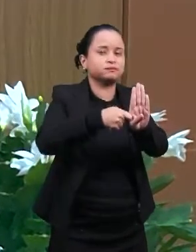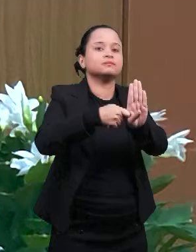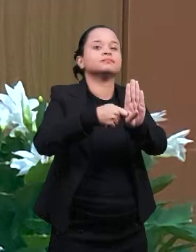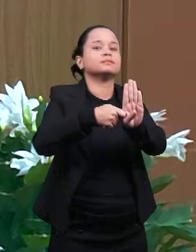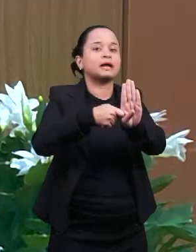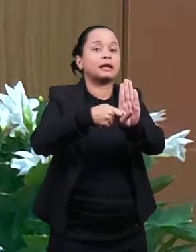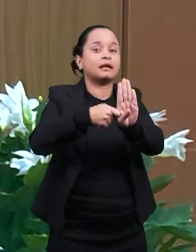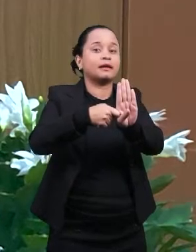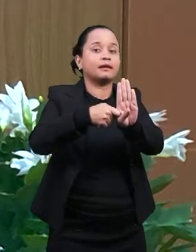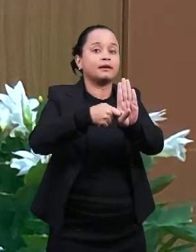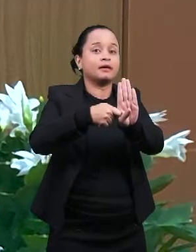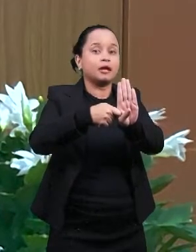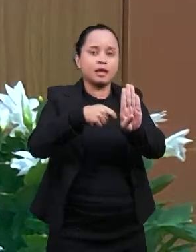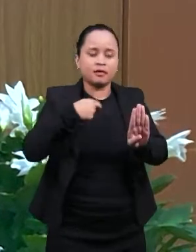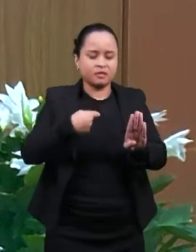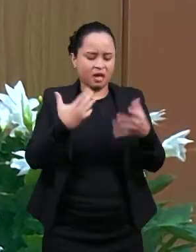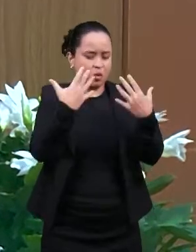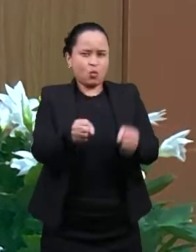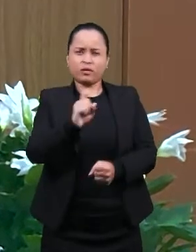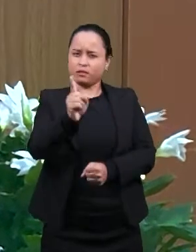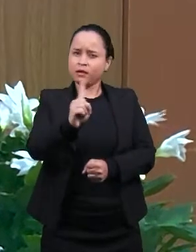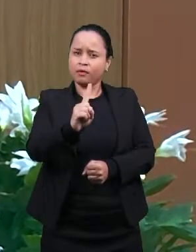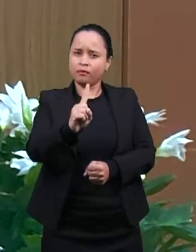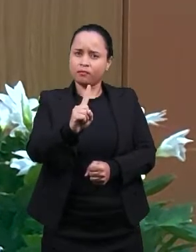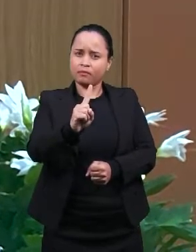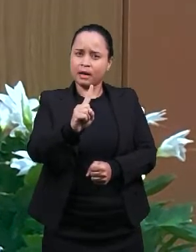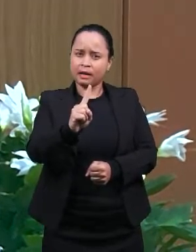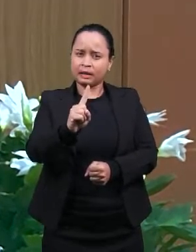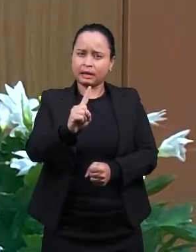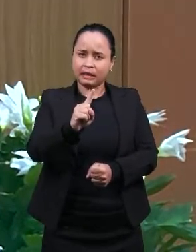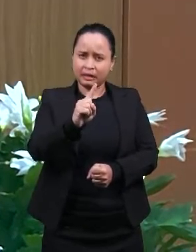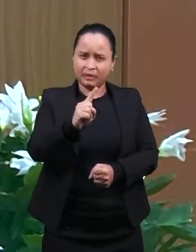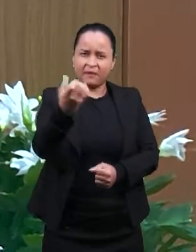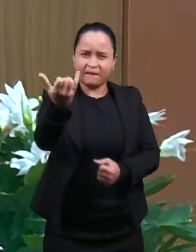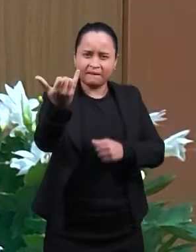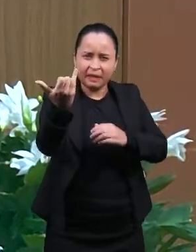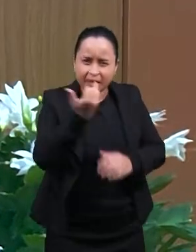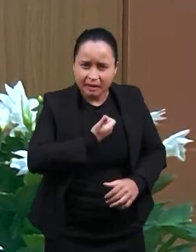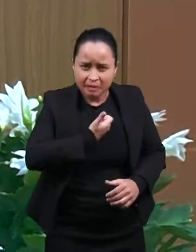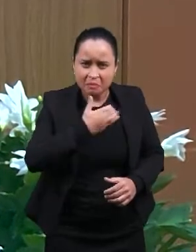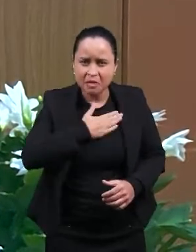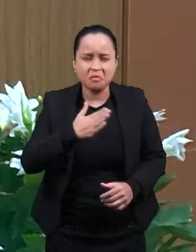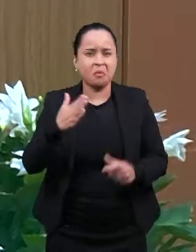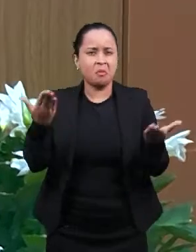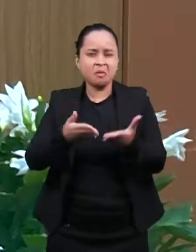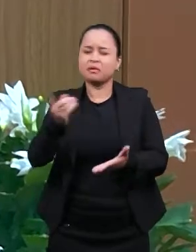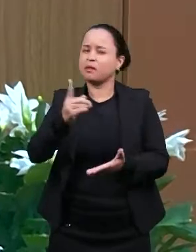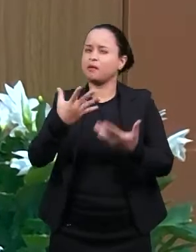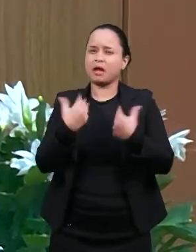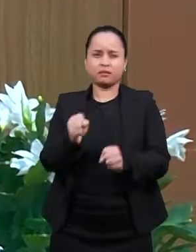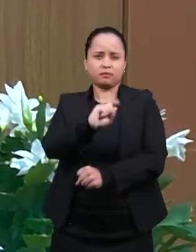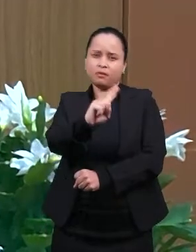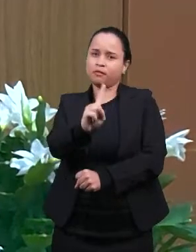замыкайте, запирайте дверь. Я не принимаю силу крови Иисуса, твое слово.